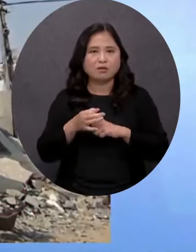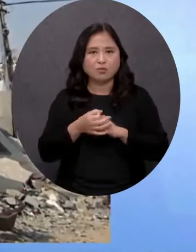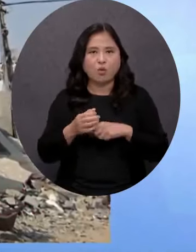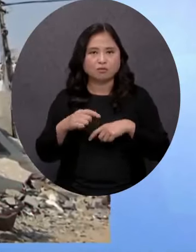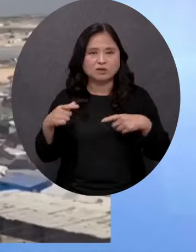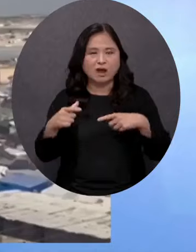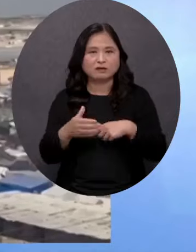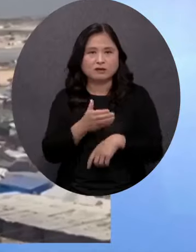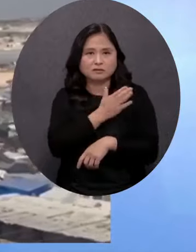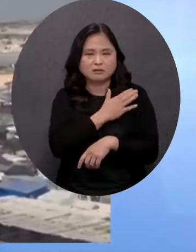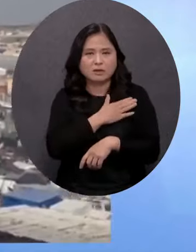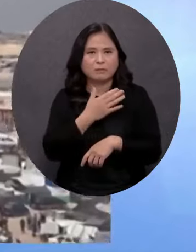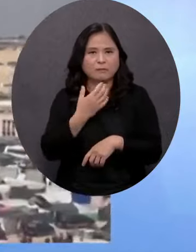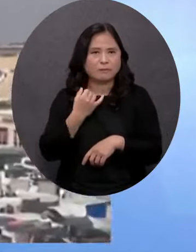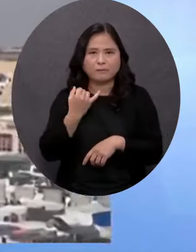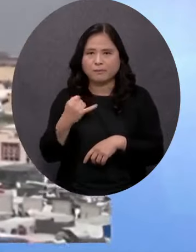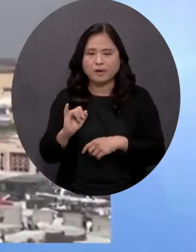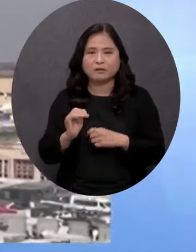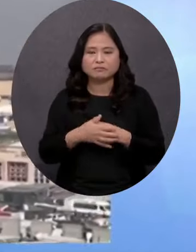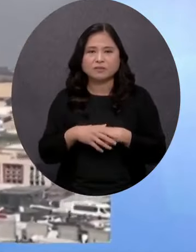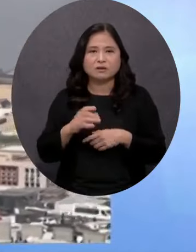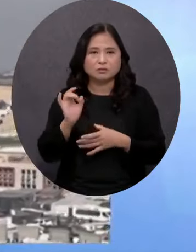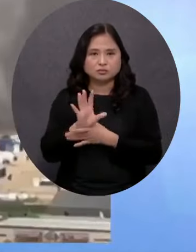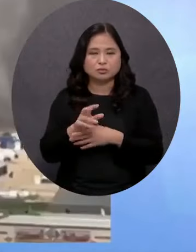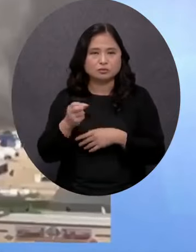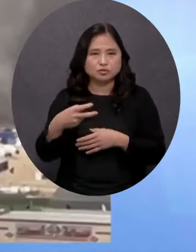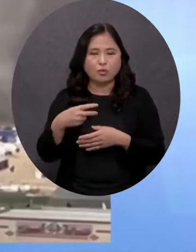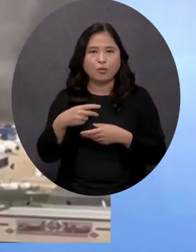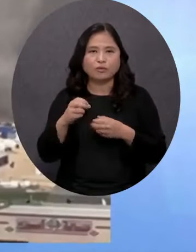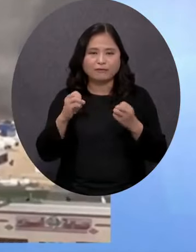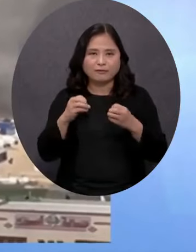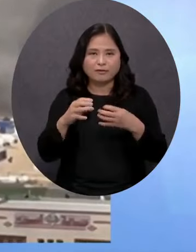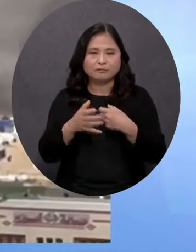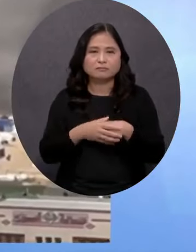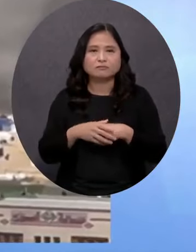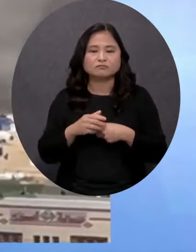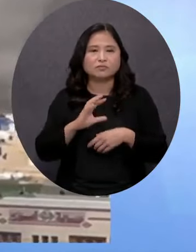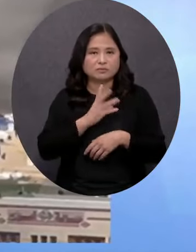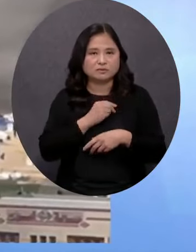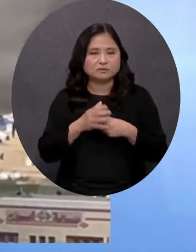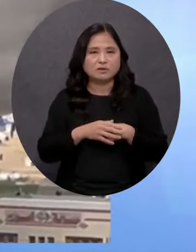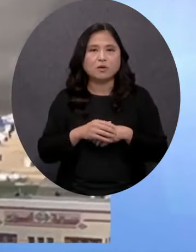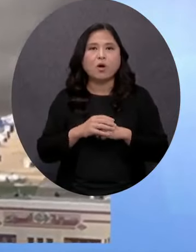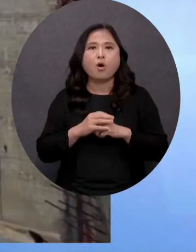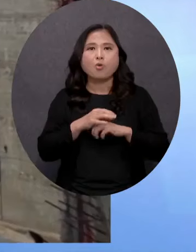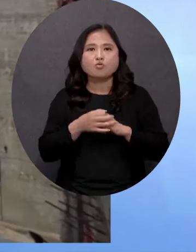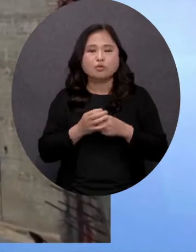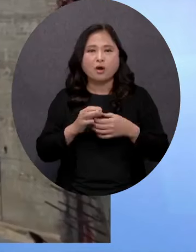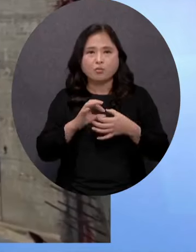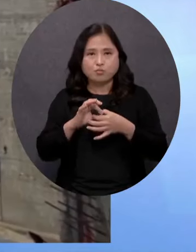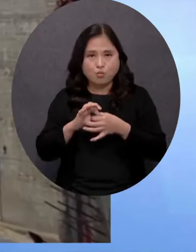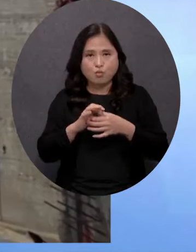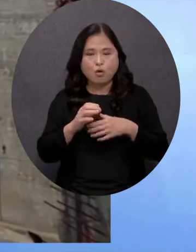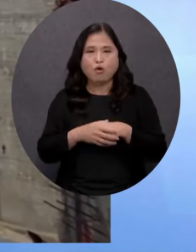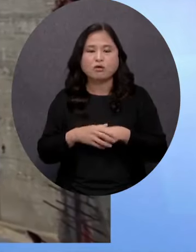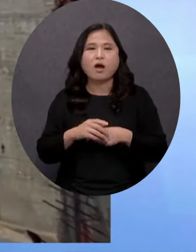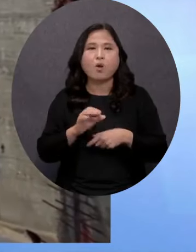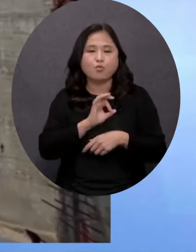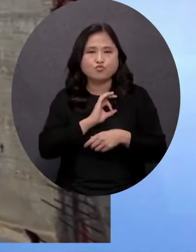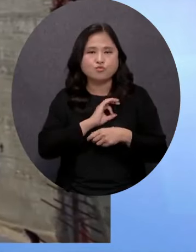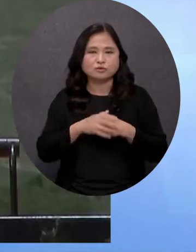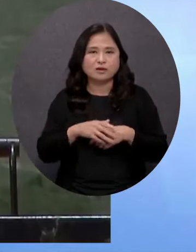会尽早再次审议巴勒斯坦成为联合国正式会员国的申请，希望个别国家不要继续设置